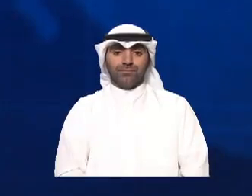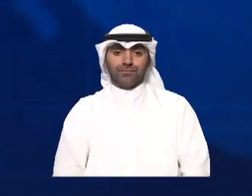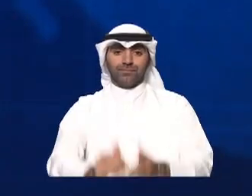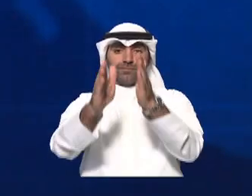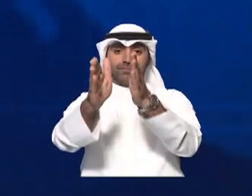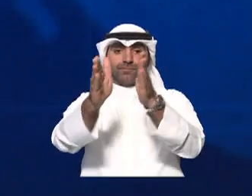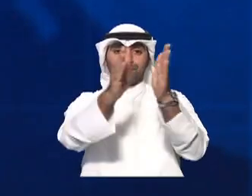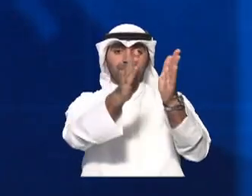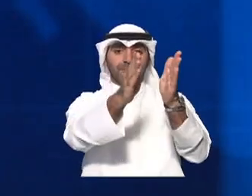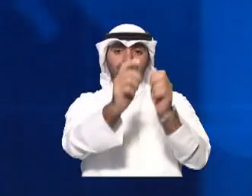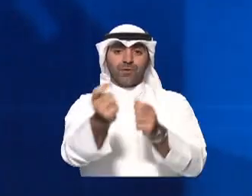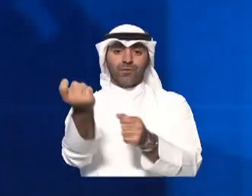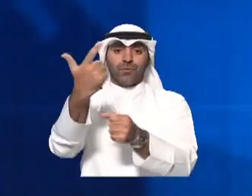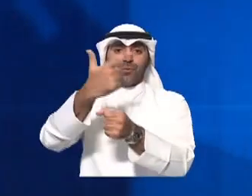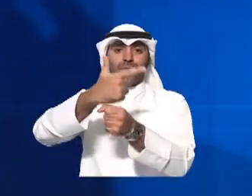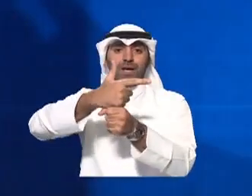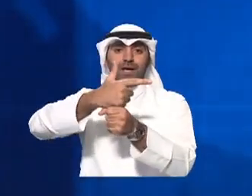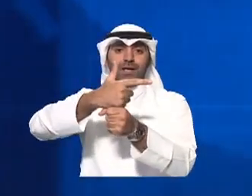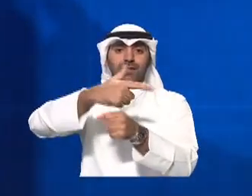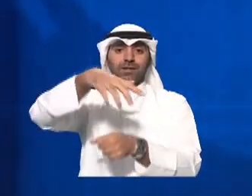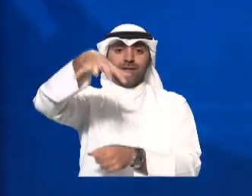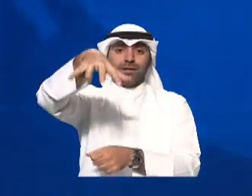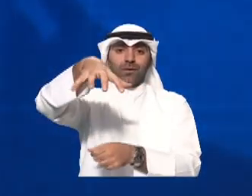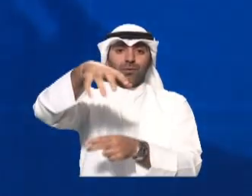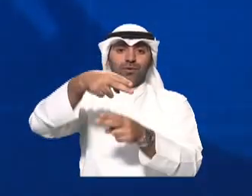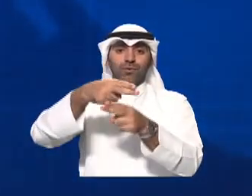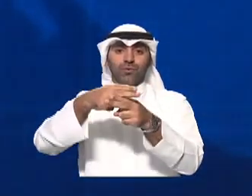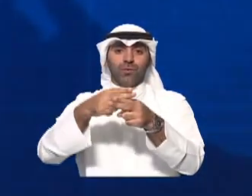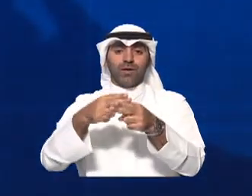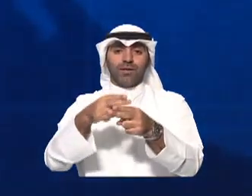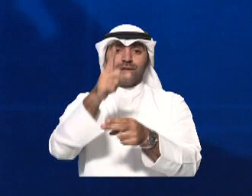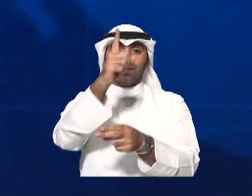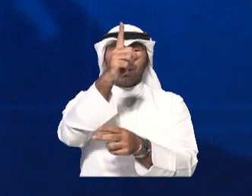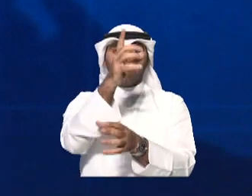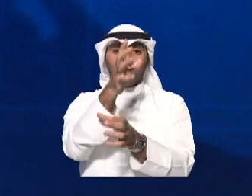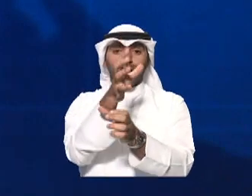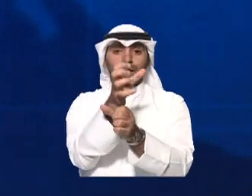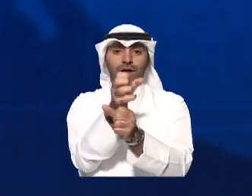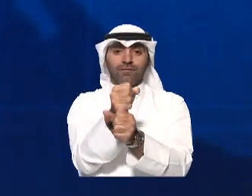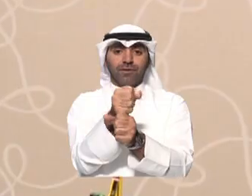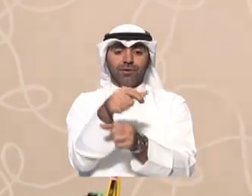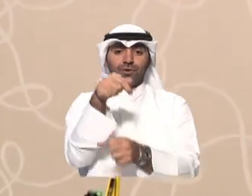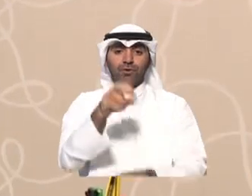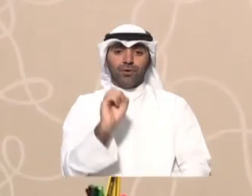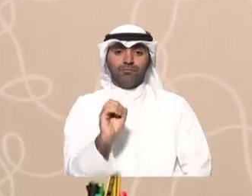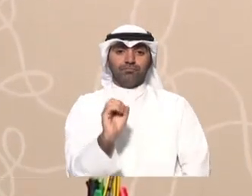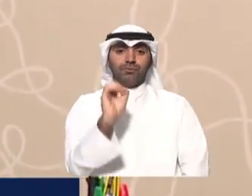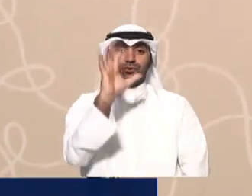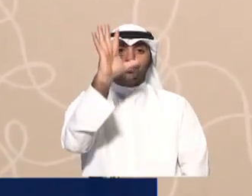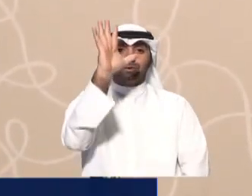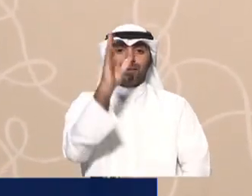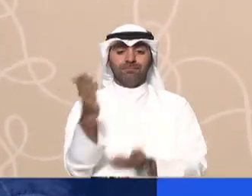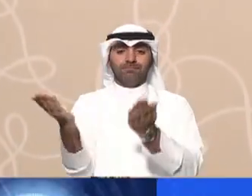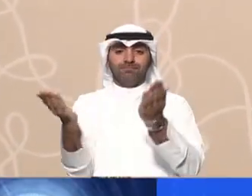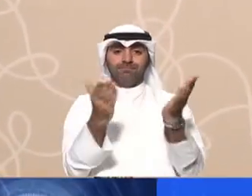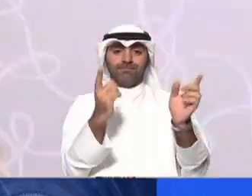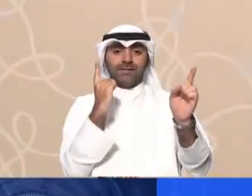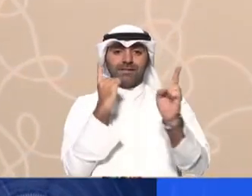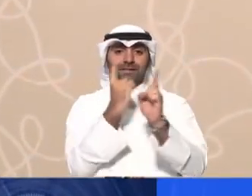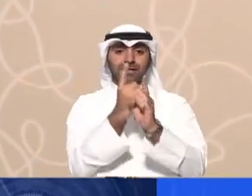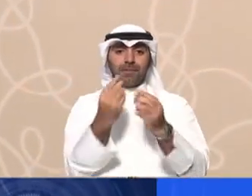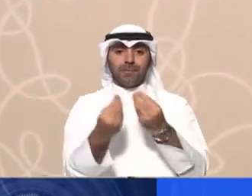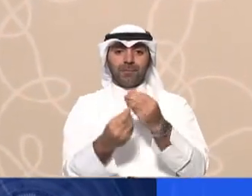استقبل سمو ولي العهد الشيخ مشعل الأحمد الجابر الصباح حفظه الله بقصر بيان صباح اليوم معالي رئيس مجلس